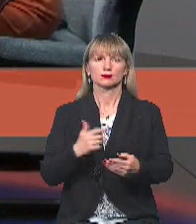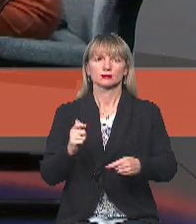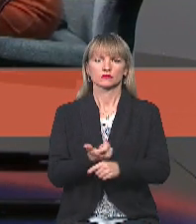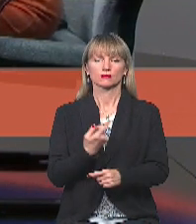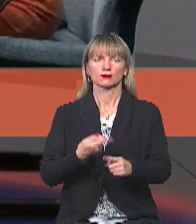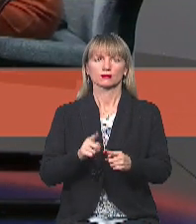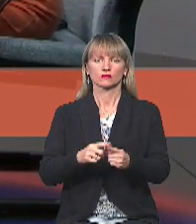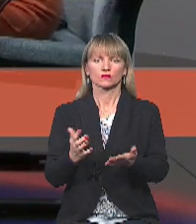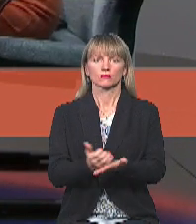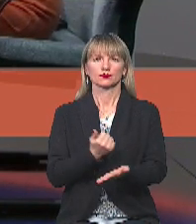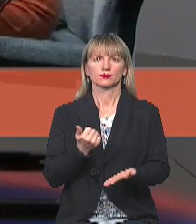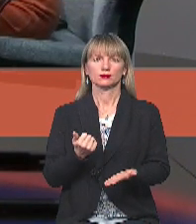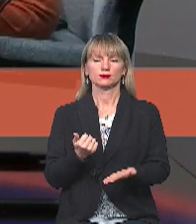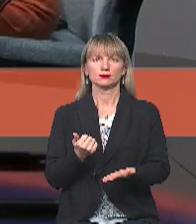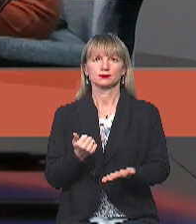виборюємо.